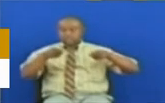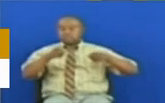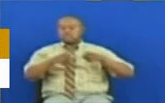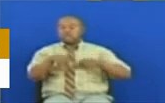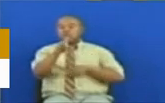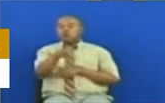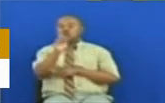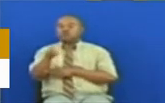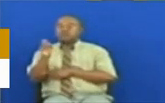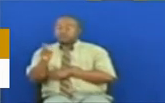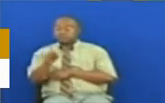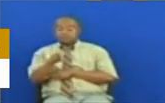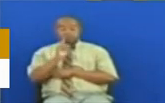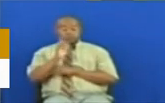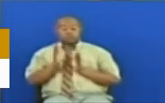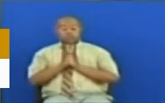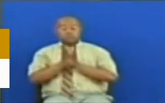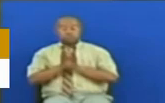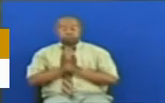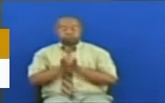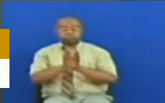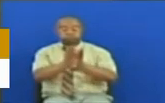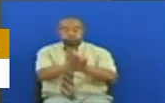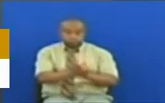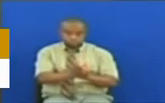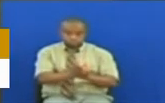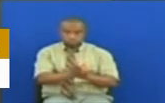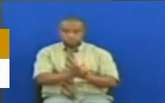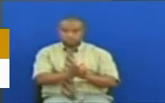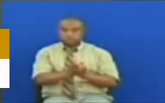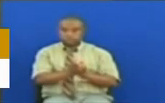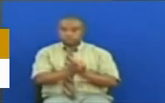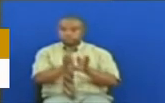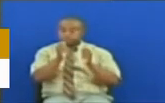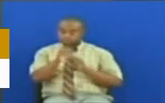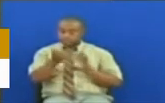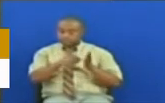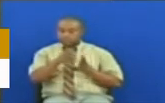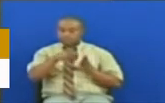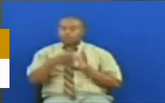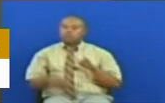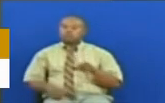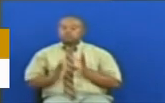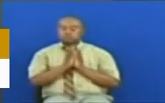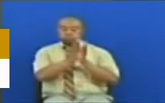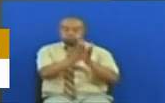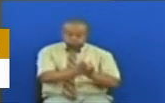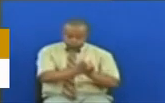pale lazima iweze kulipa gharama za kudok katika ile